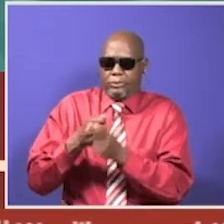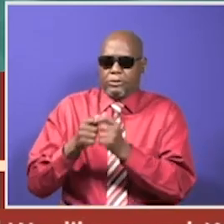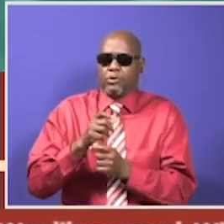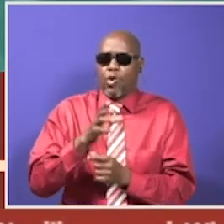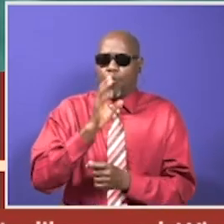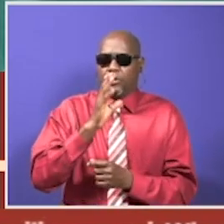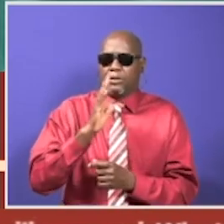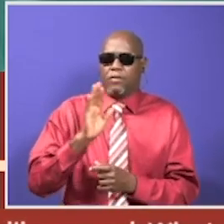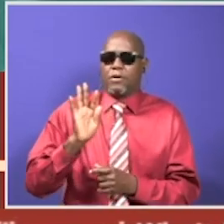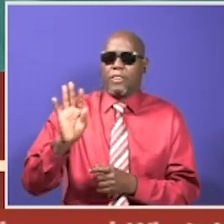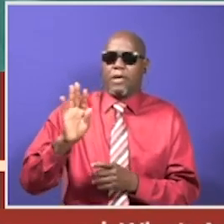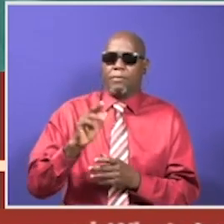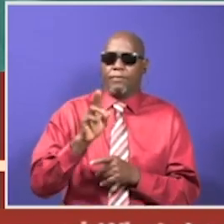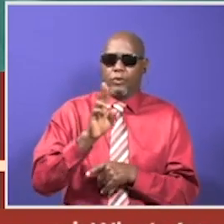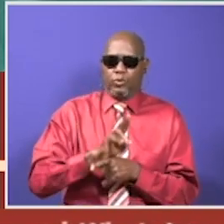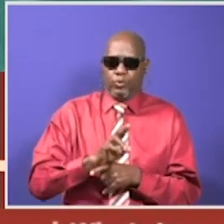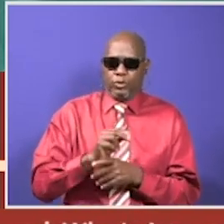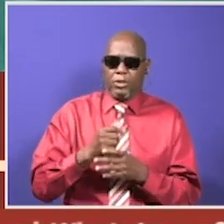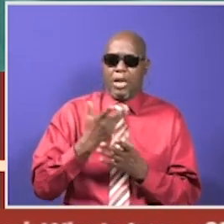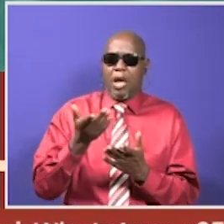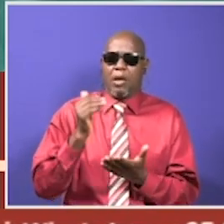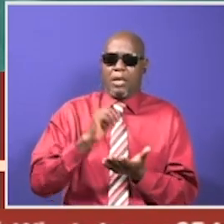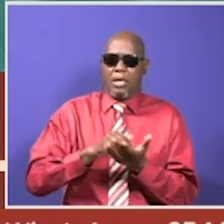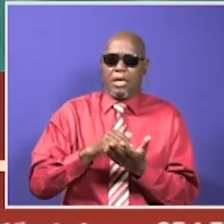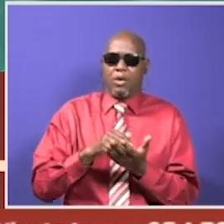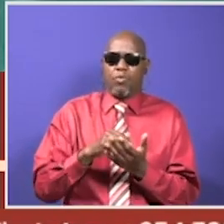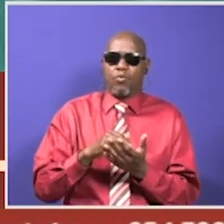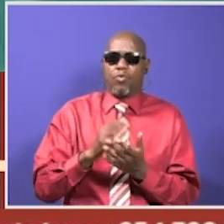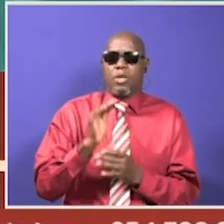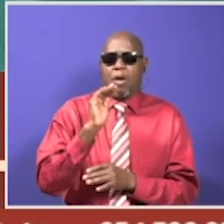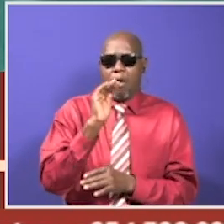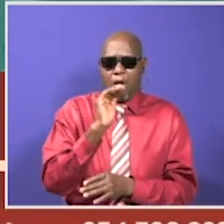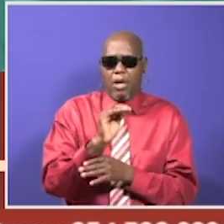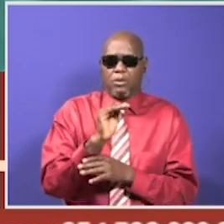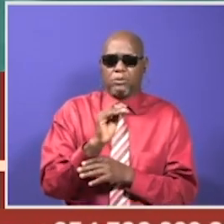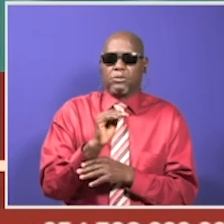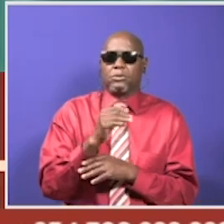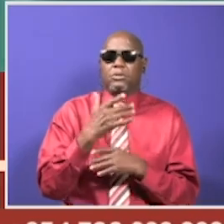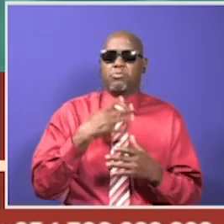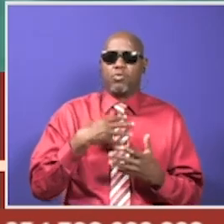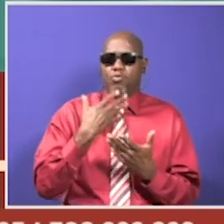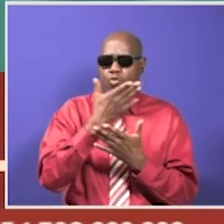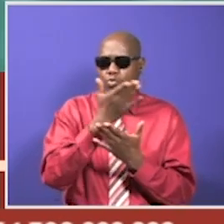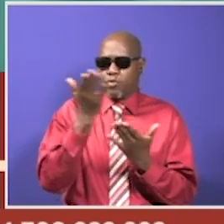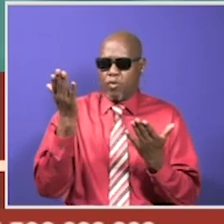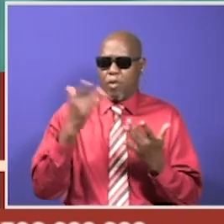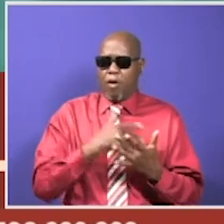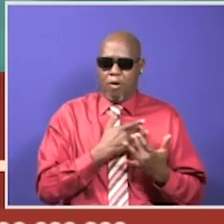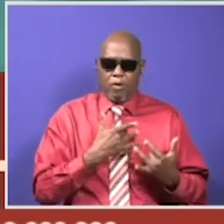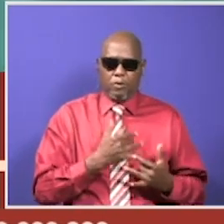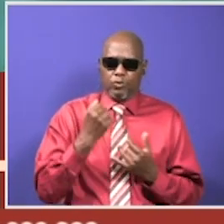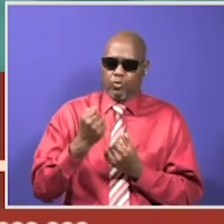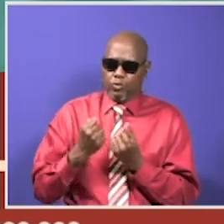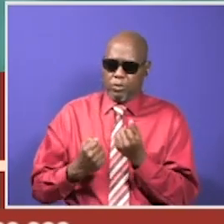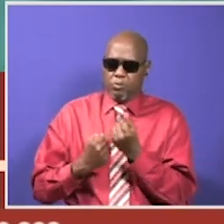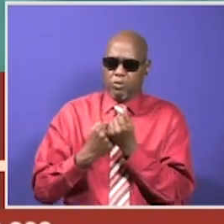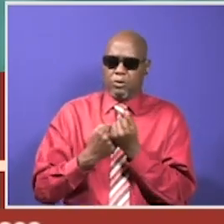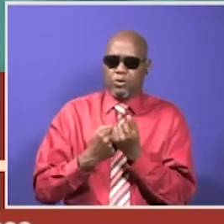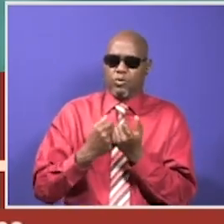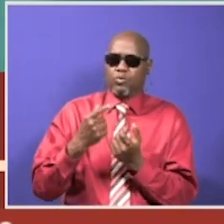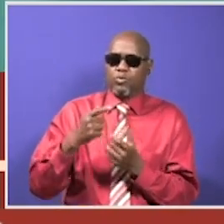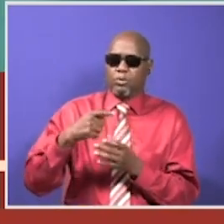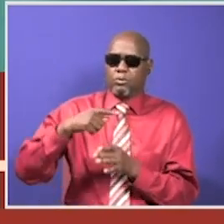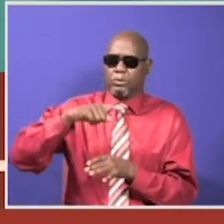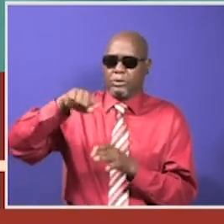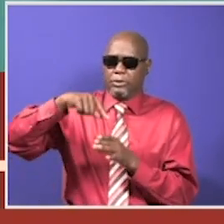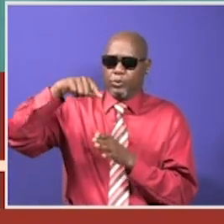So we are appealing to again our well-wishers to assist us with either drilling